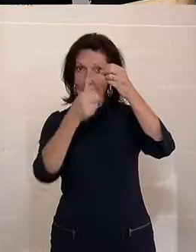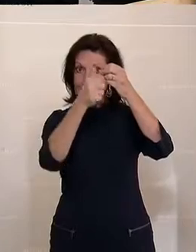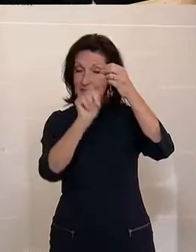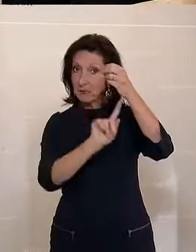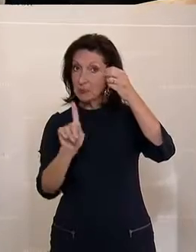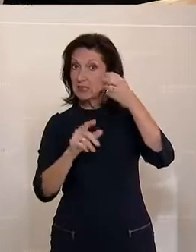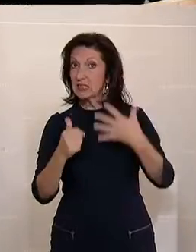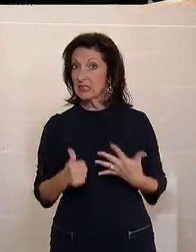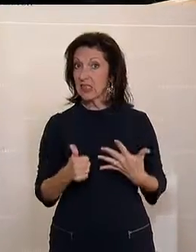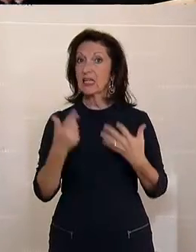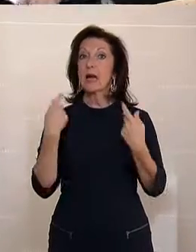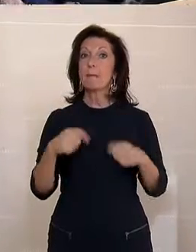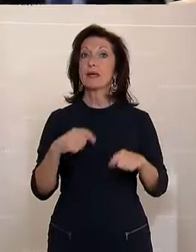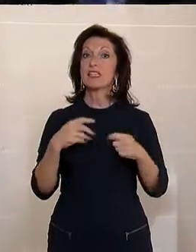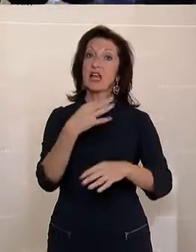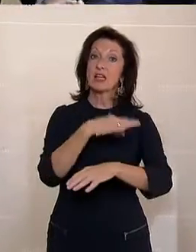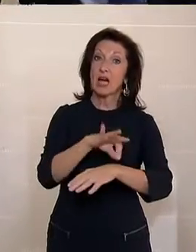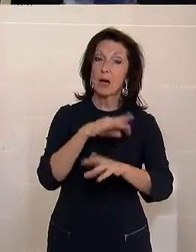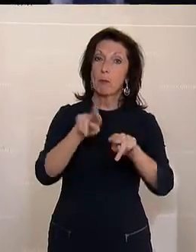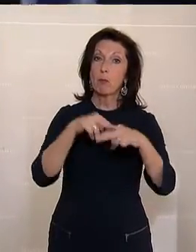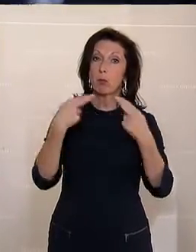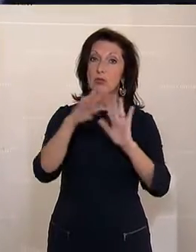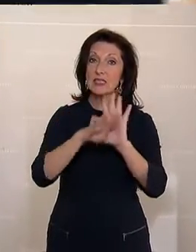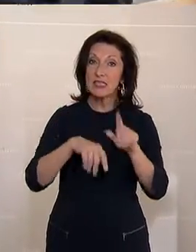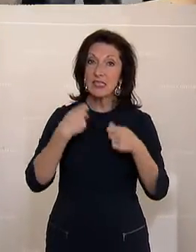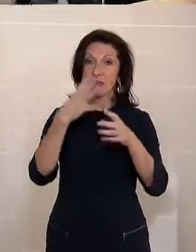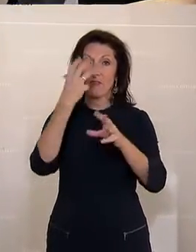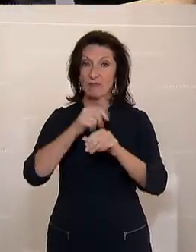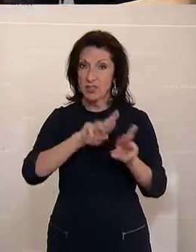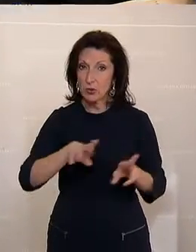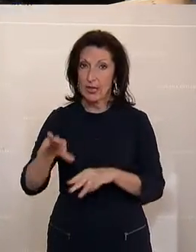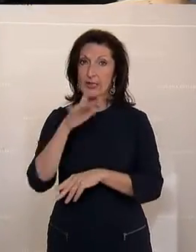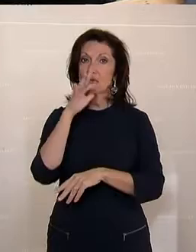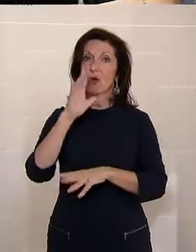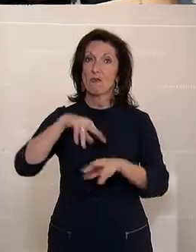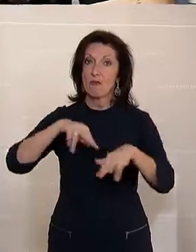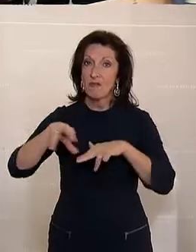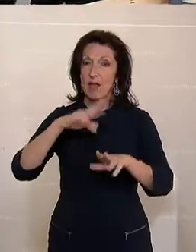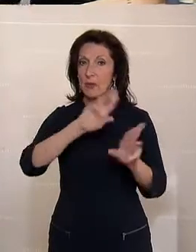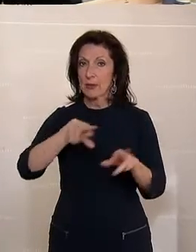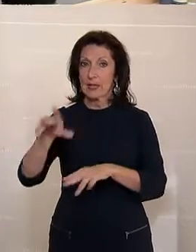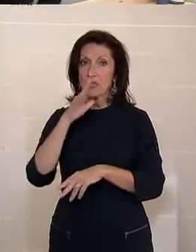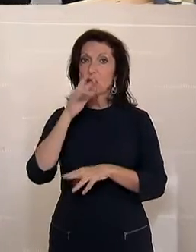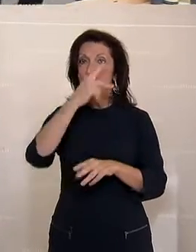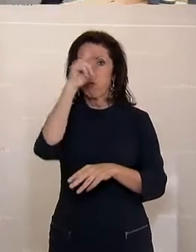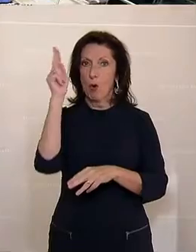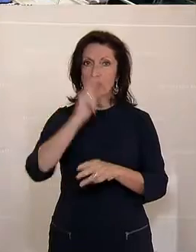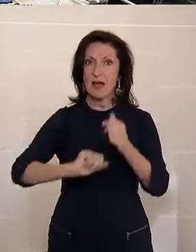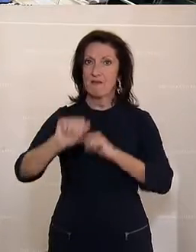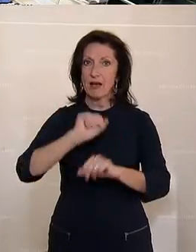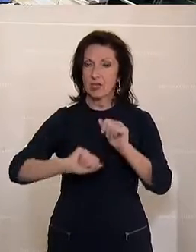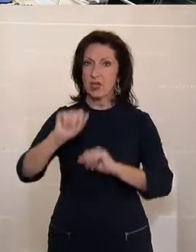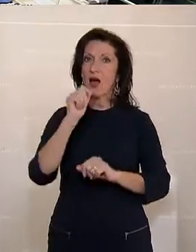SPÖ. Wirtschaftskanzlei, Bundesgesetzgebung, Verfassungsgerichtshof, Verwaltungsgerichtshof, Volksanwaltschaft,